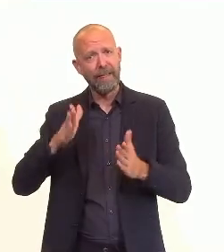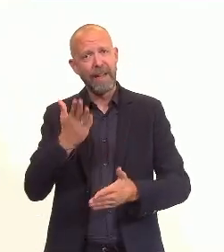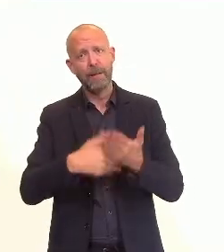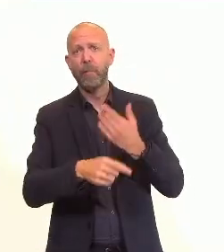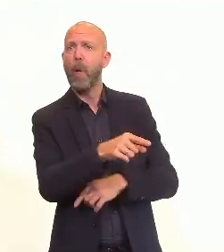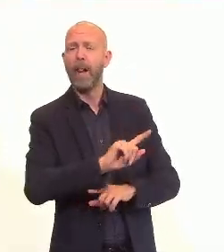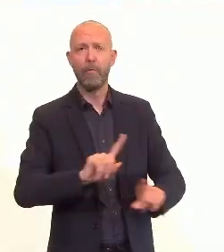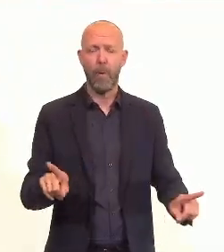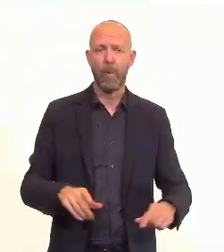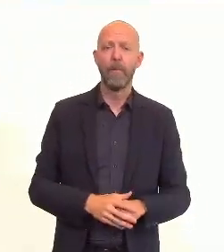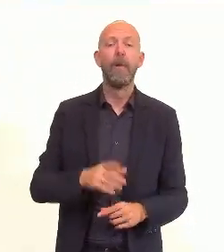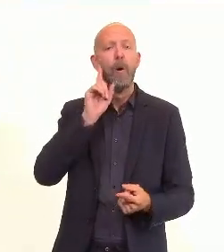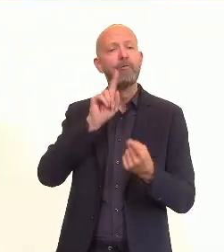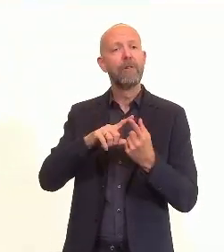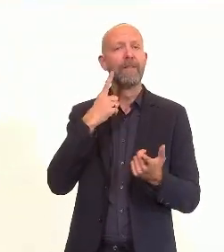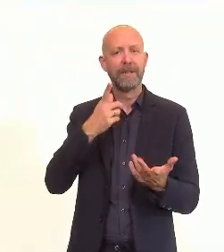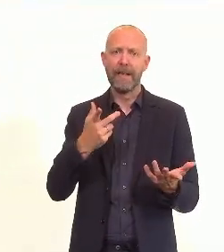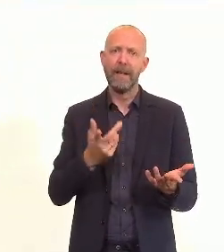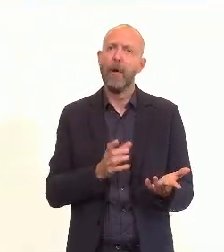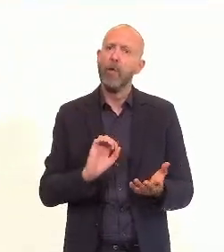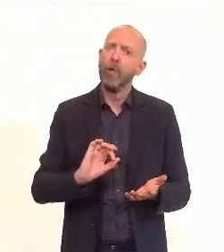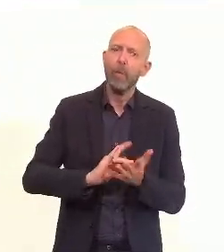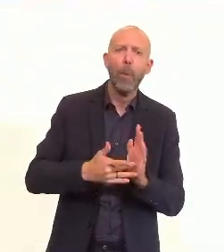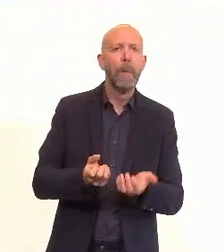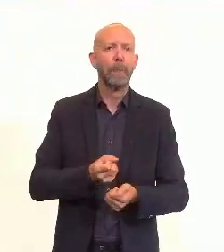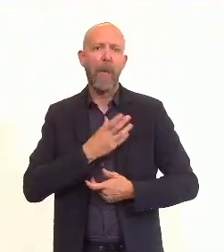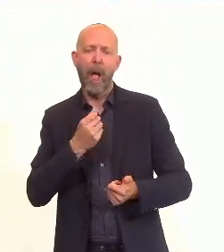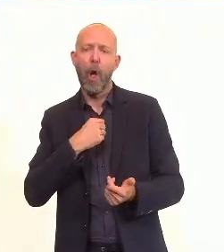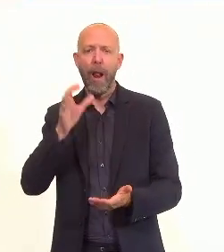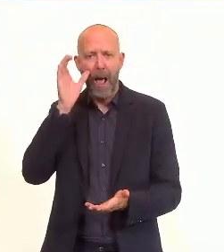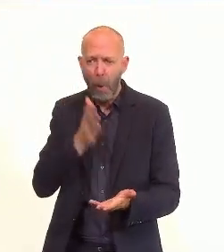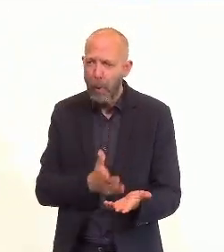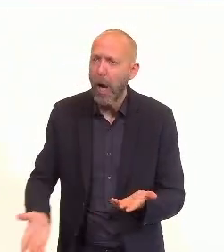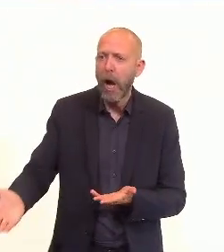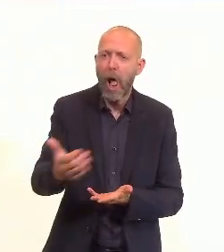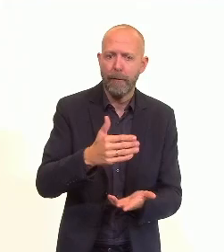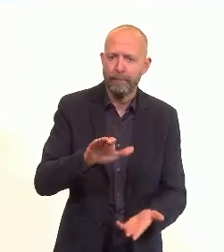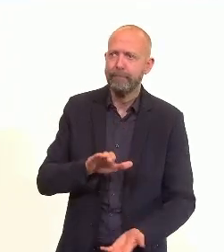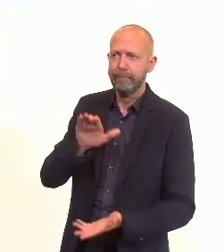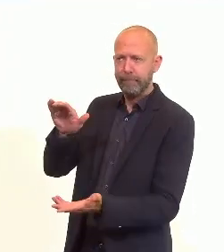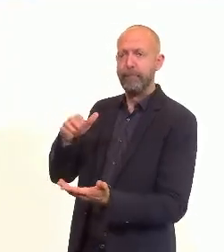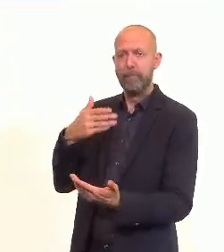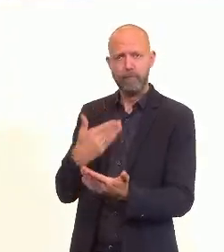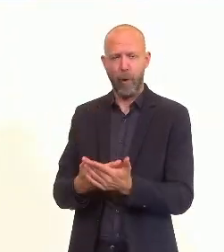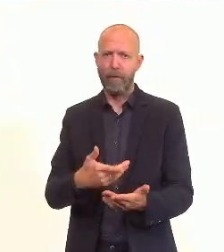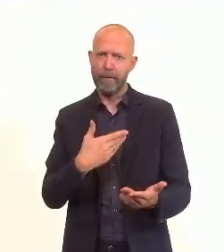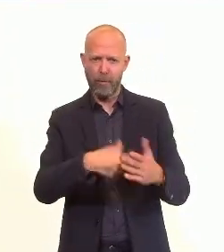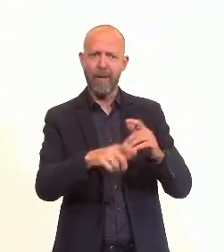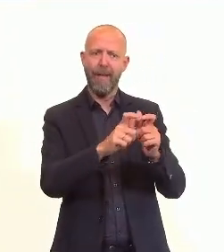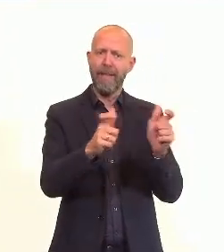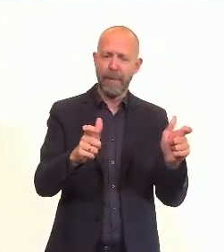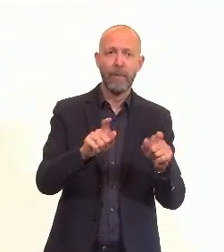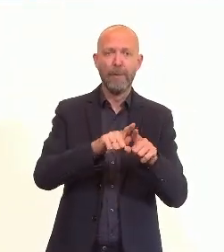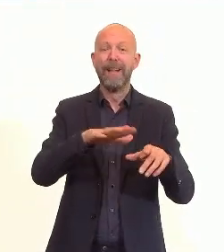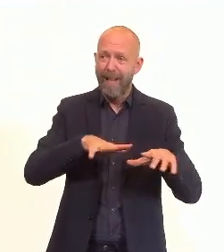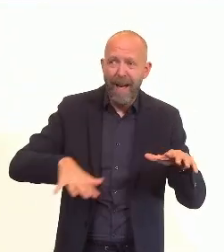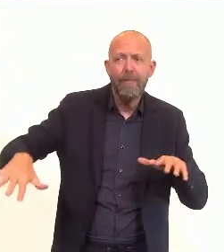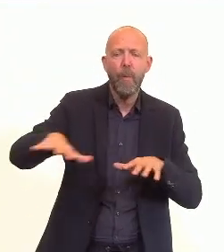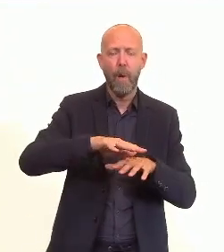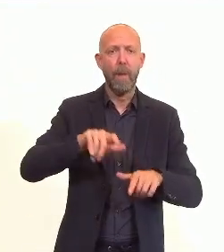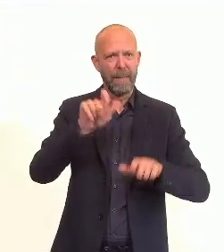c'est de recueillir la parole sur l'ensemble de ces établissements Oui. et montrer que ces personnes existent à l'échelle des établissements, mais aussi du territoire à travers